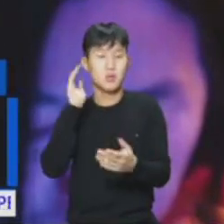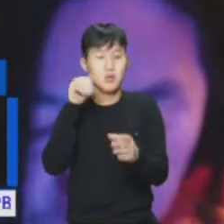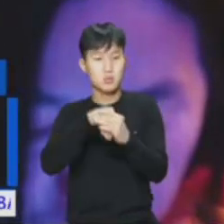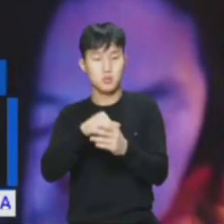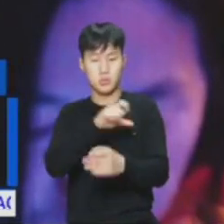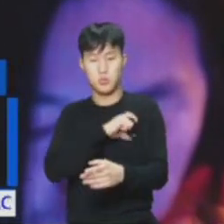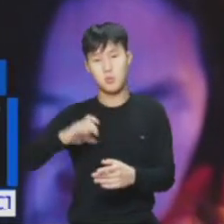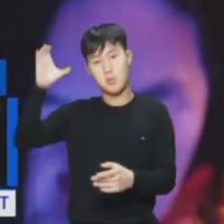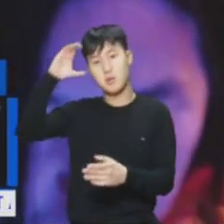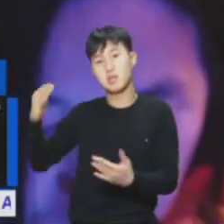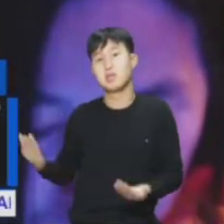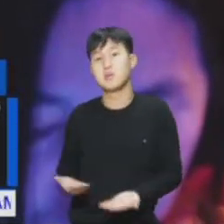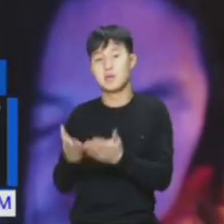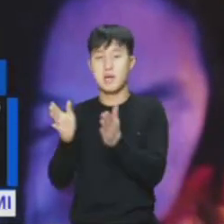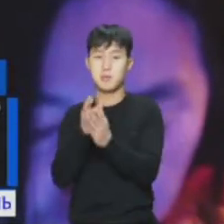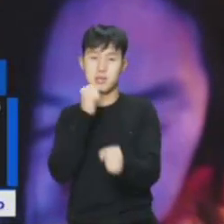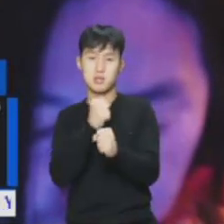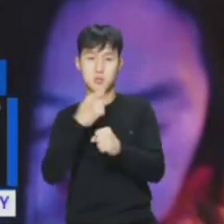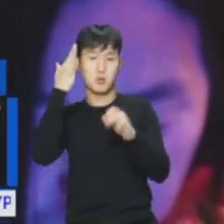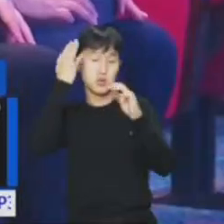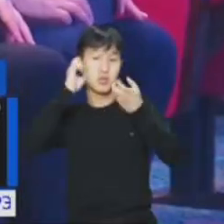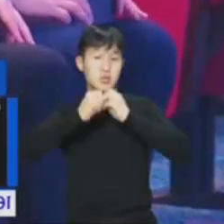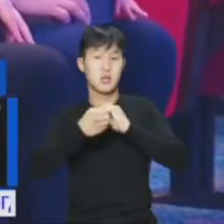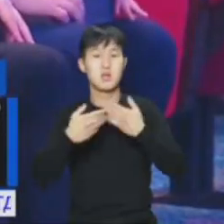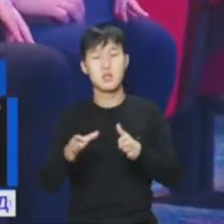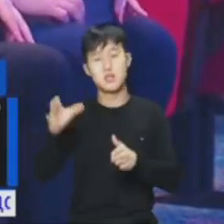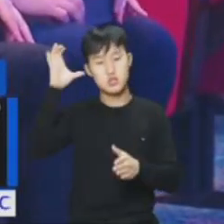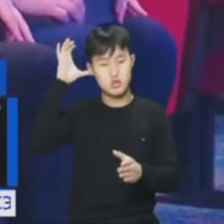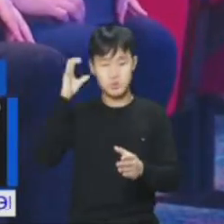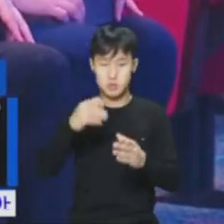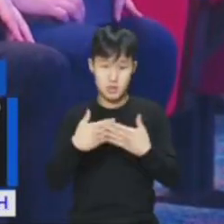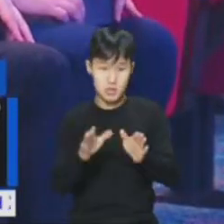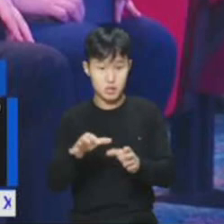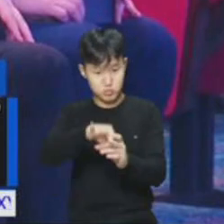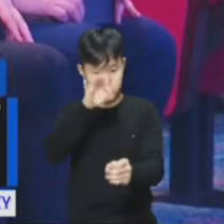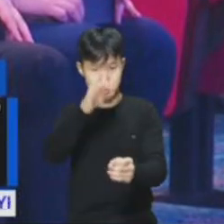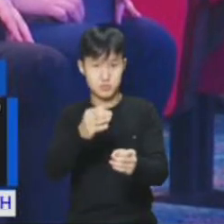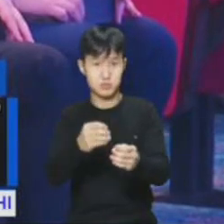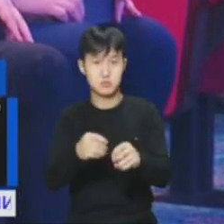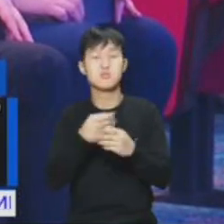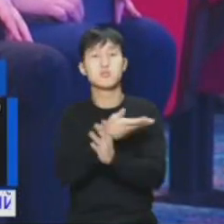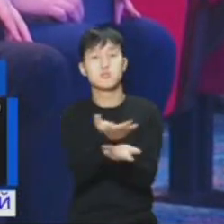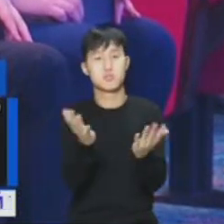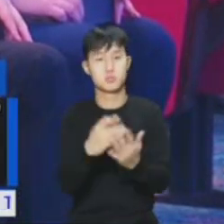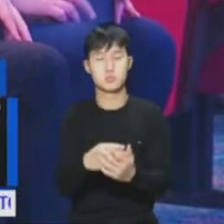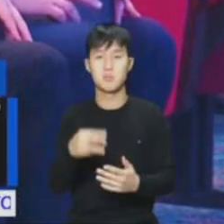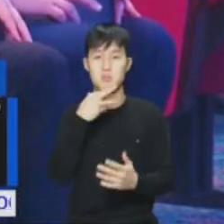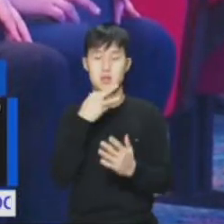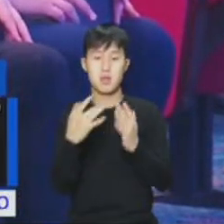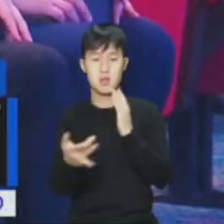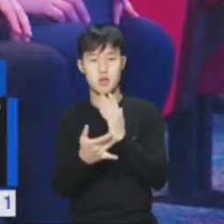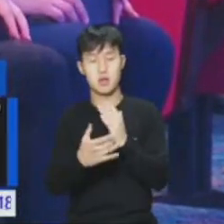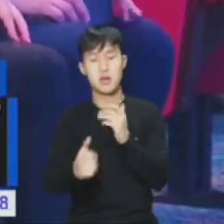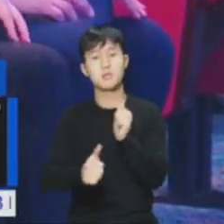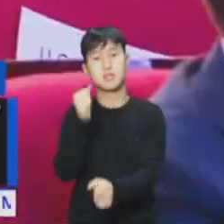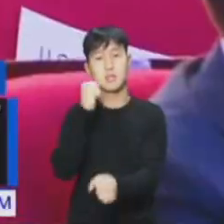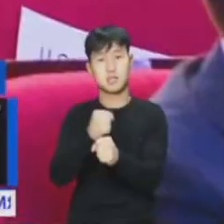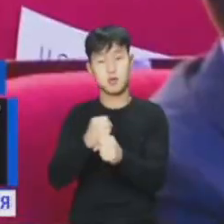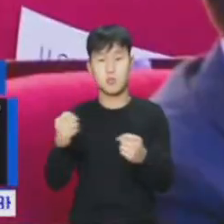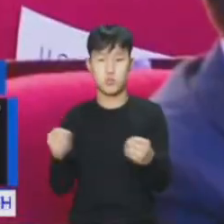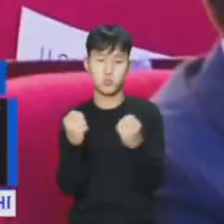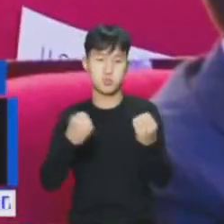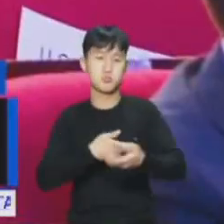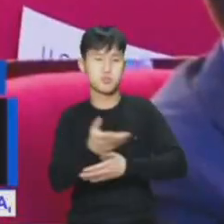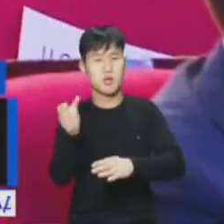хөвшлээ дэмжиж хамтран ажиллах бодлого хэрэгжиж нээлттэй сонгон шалгаруулах зарласан байна. За үүнд мэдээлэл технологийн салбарт амжилттай ажиллаж бүтээгдэхүүлчилгээгээ